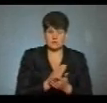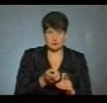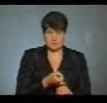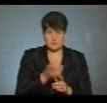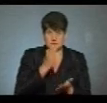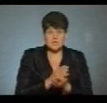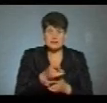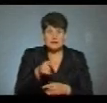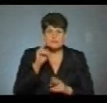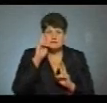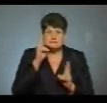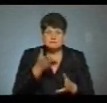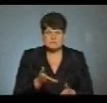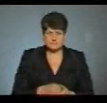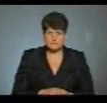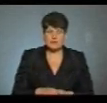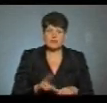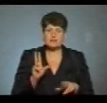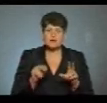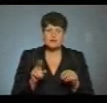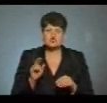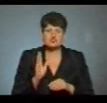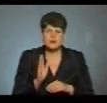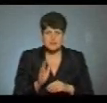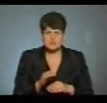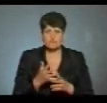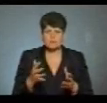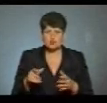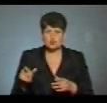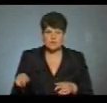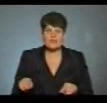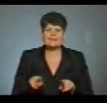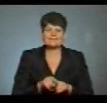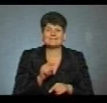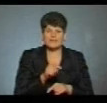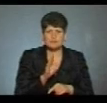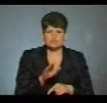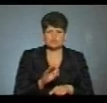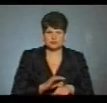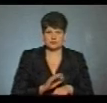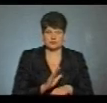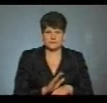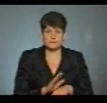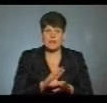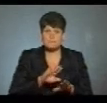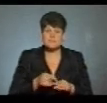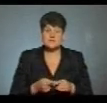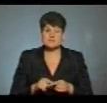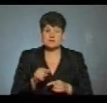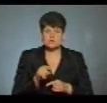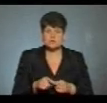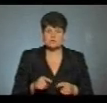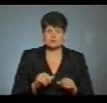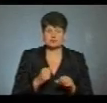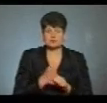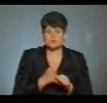це не здогадуєтесь. На щастя, більшості людей, воно, очевидно, саме так і буде перебігати. І після цього сформується